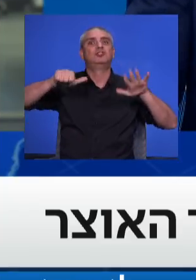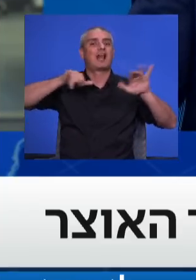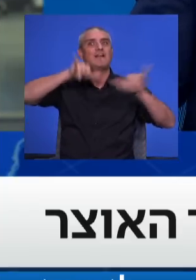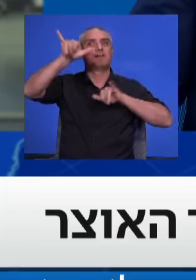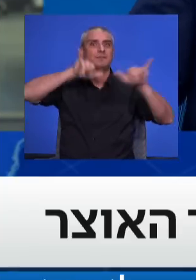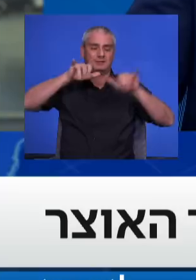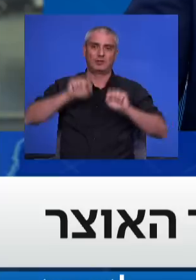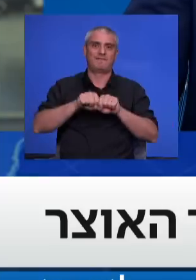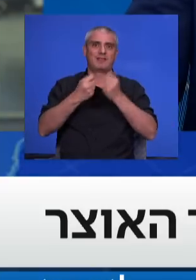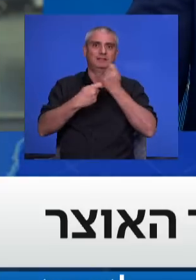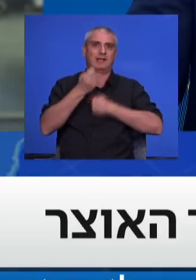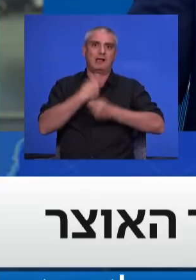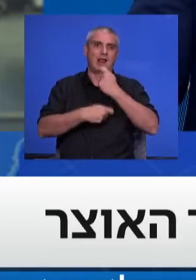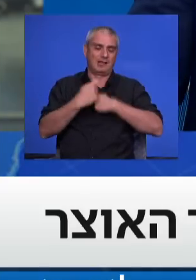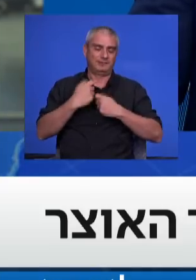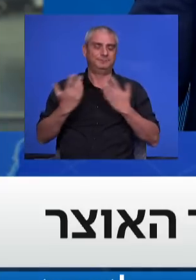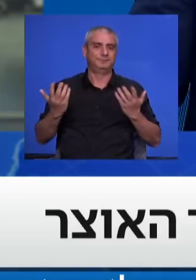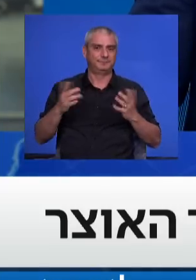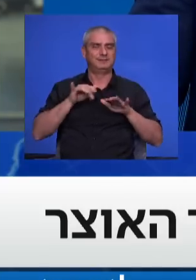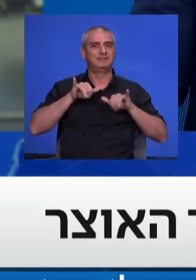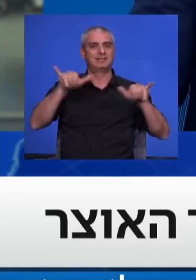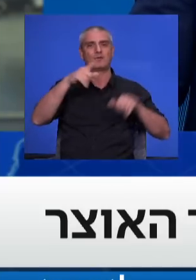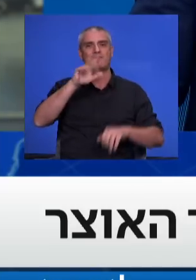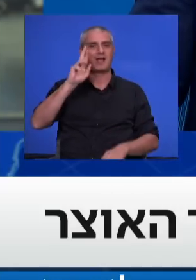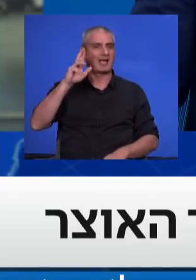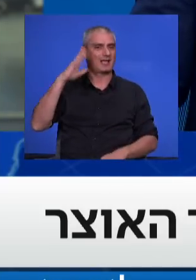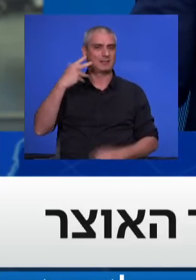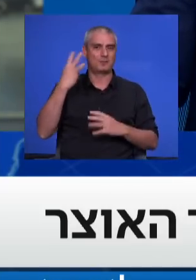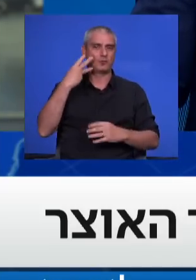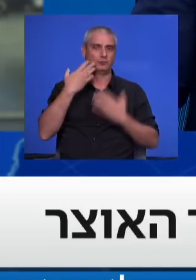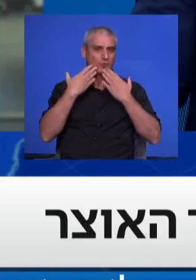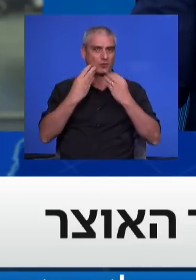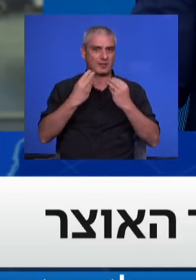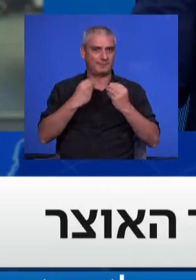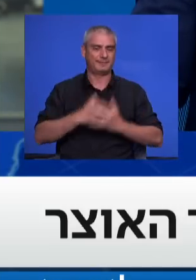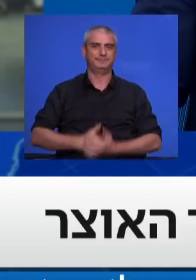על הנזק הכלכלי. נתן גוטמן בשדה התעופה רייגן בוושינגטון. תודה נתן.